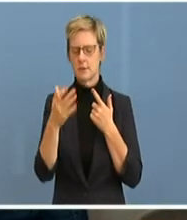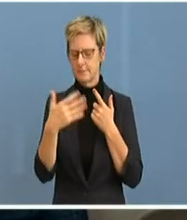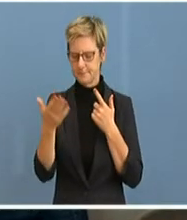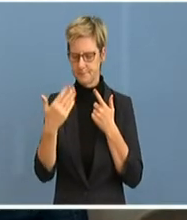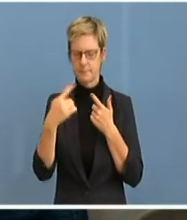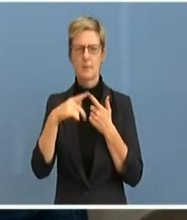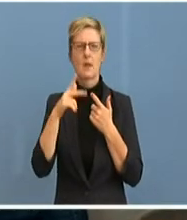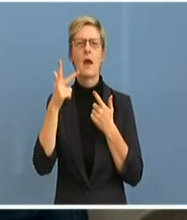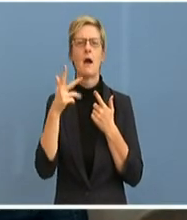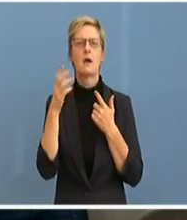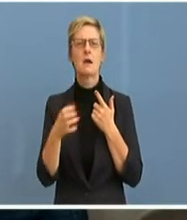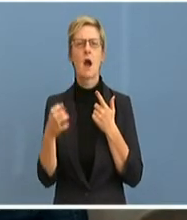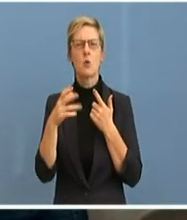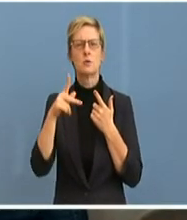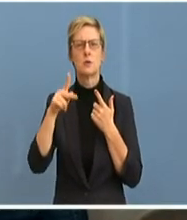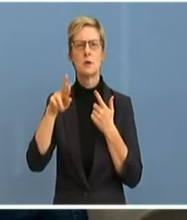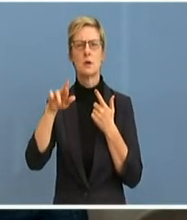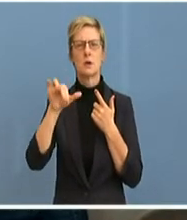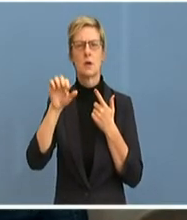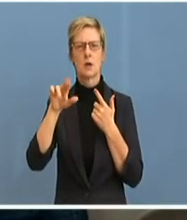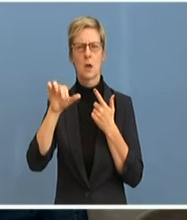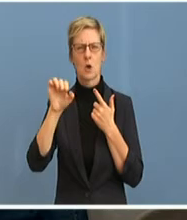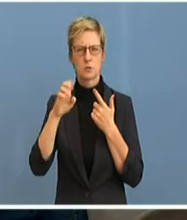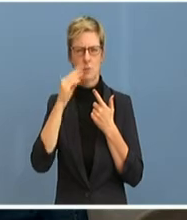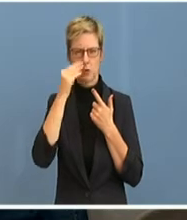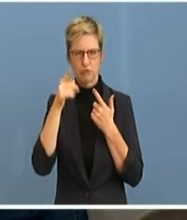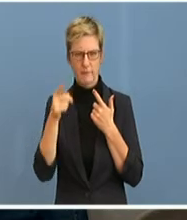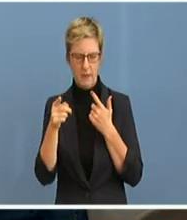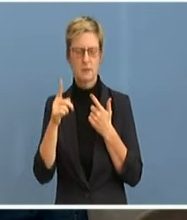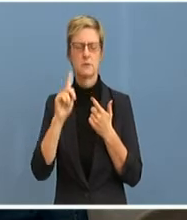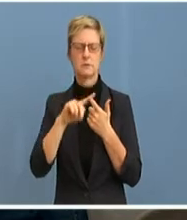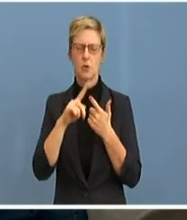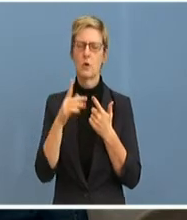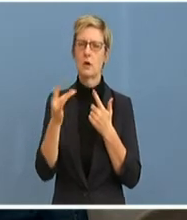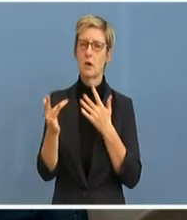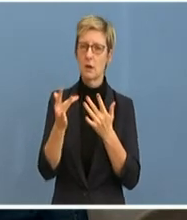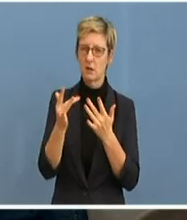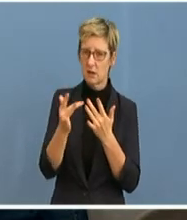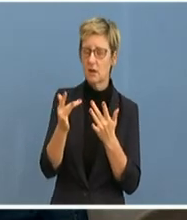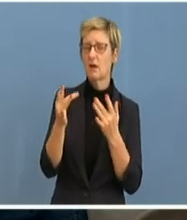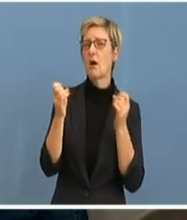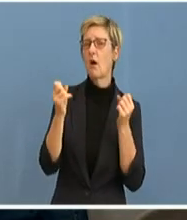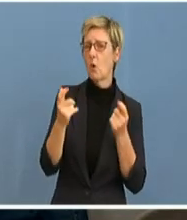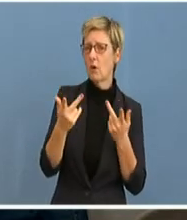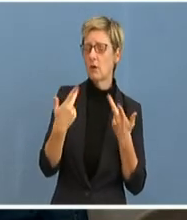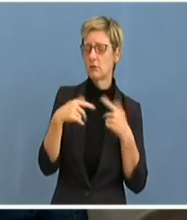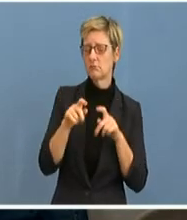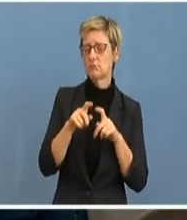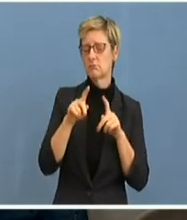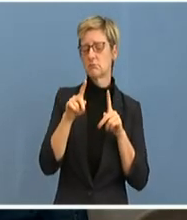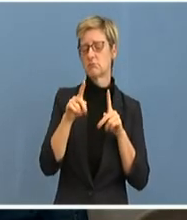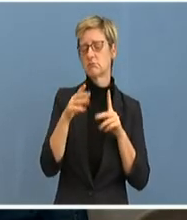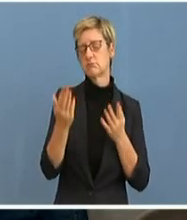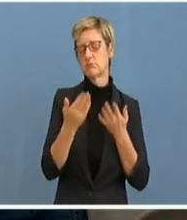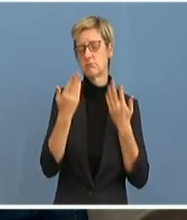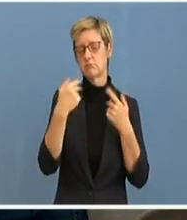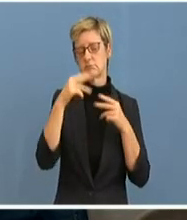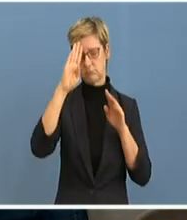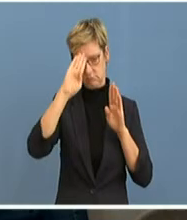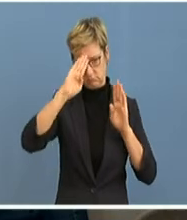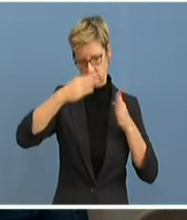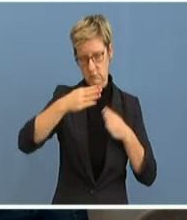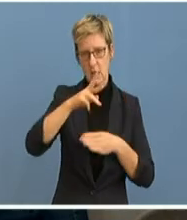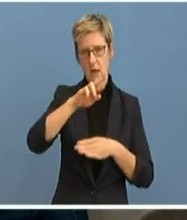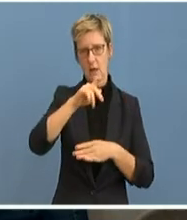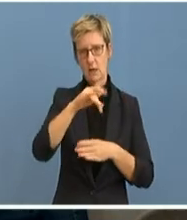von Herrn Krause aus Braunschweig richtet sich ja explizit auch gegen die Empfehlung oder Einschätzung des